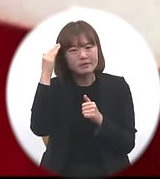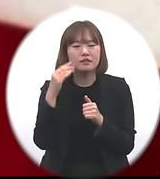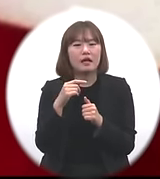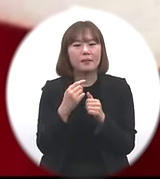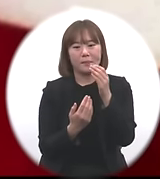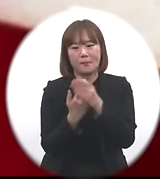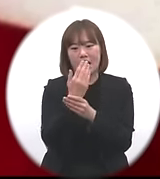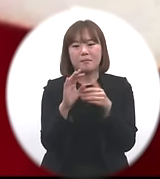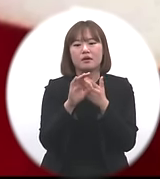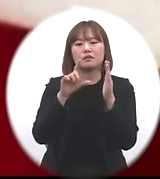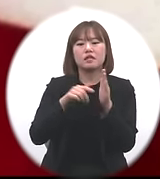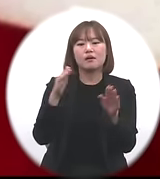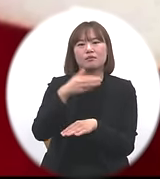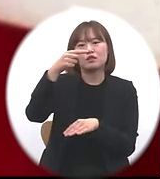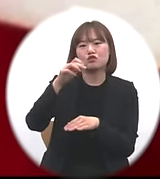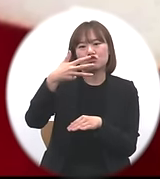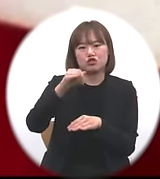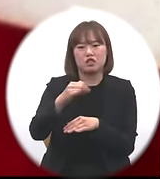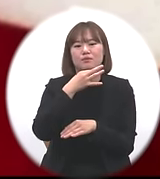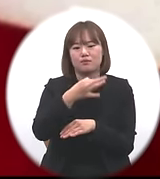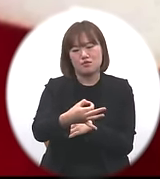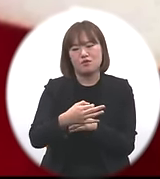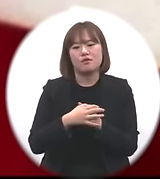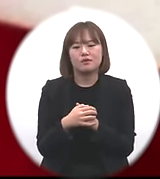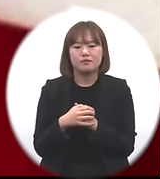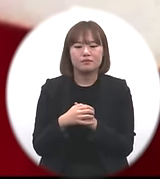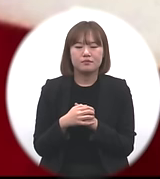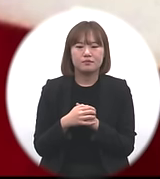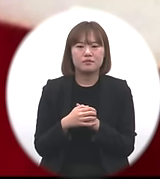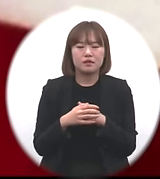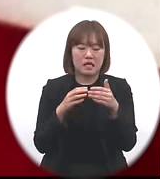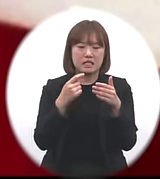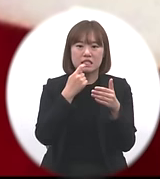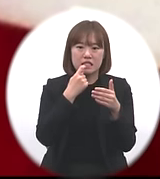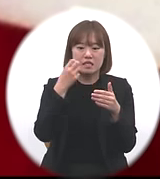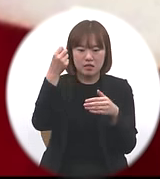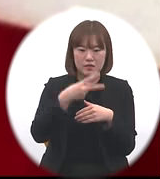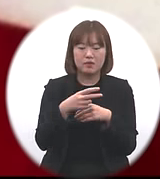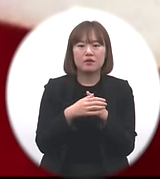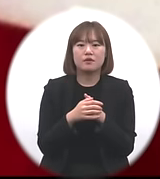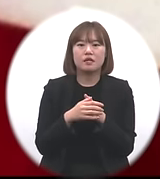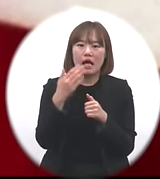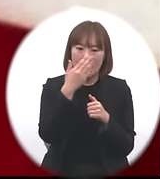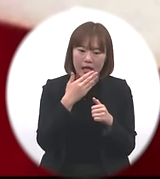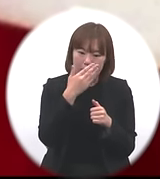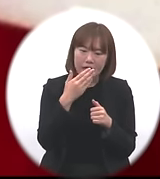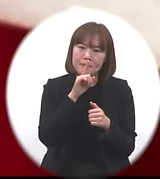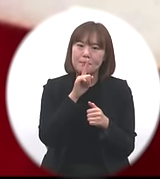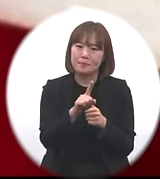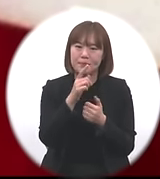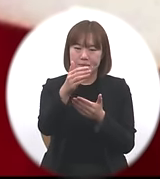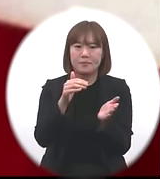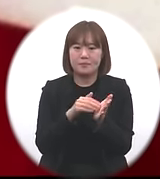저 구멍이 깊어지고 저기에 까만색 때가 끼면 그때서야 충치라고 그러는 겁니다. 원인이 뭐라고 말씀드렸냐면 치아에서